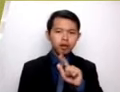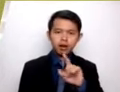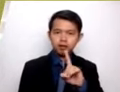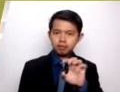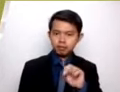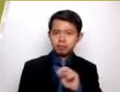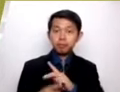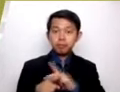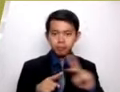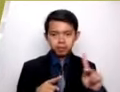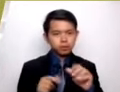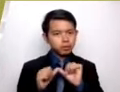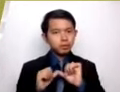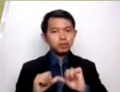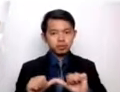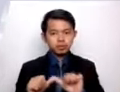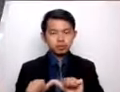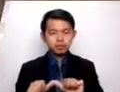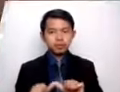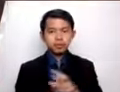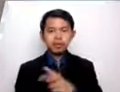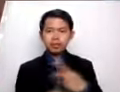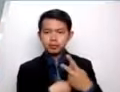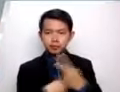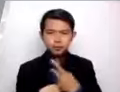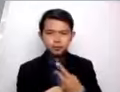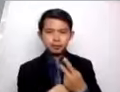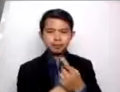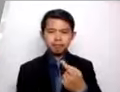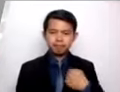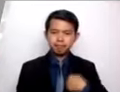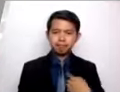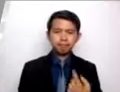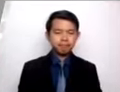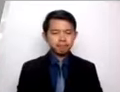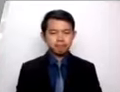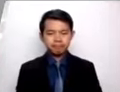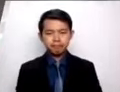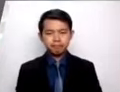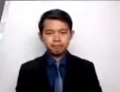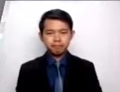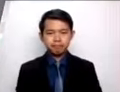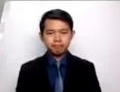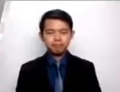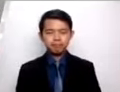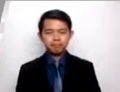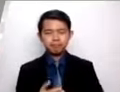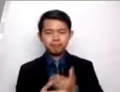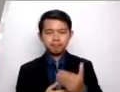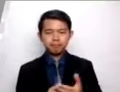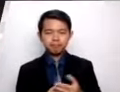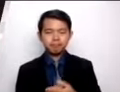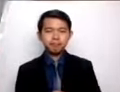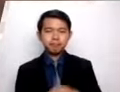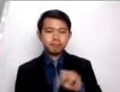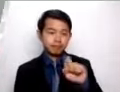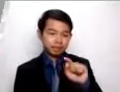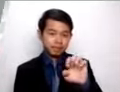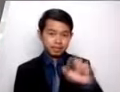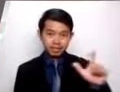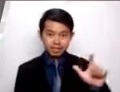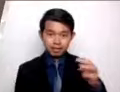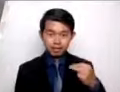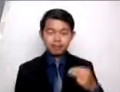Alden, iningatan niya rin naman ako. The Voice Kids coach Stel ng SB19, may kwelang reaksyon